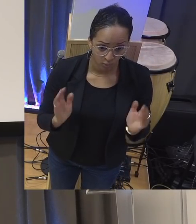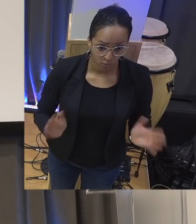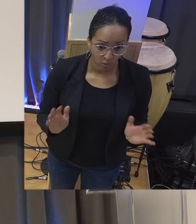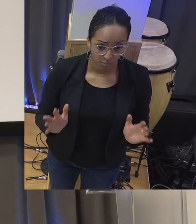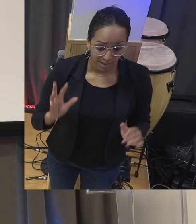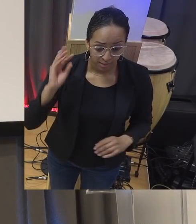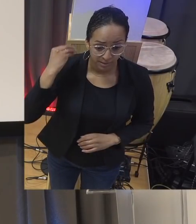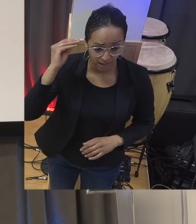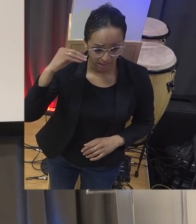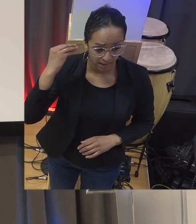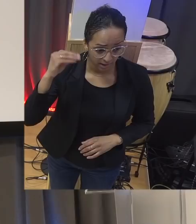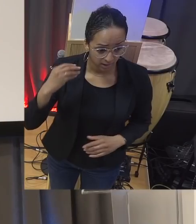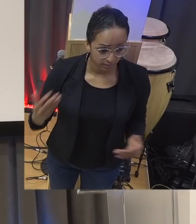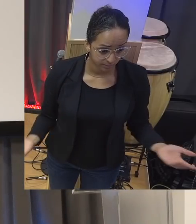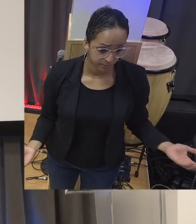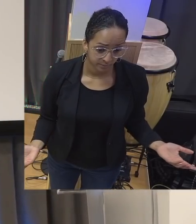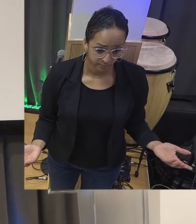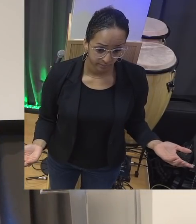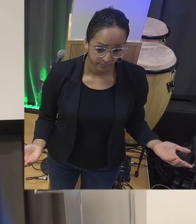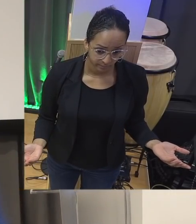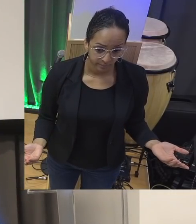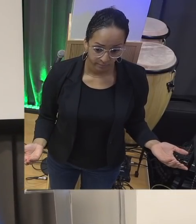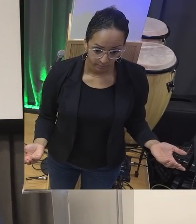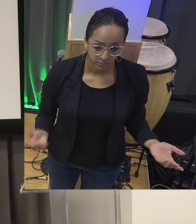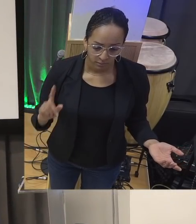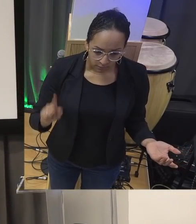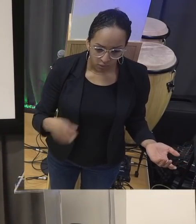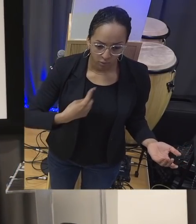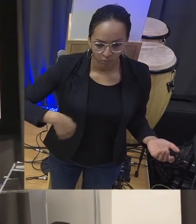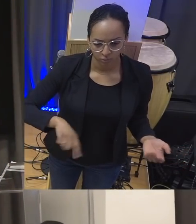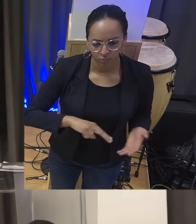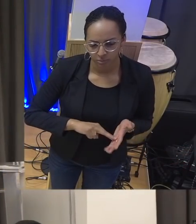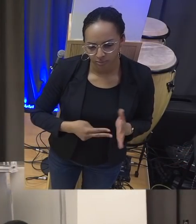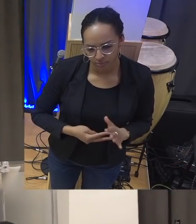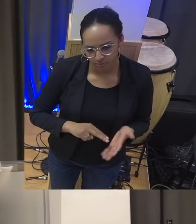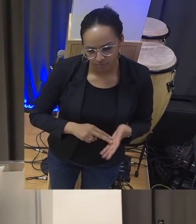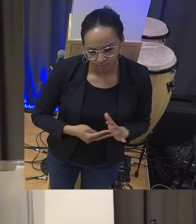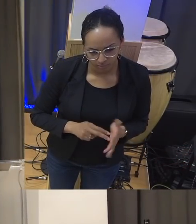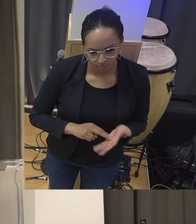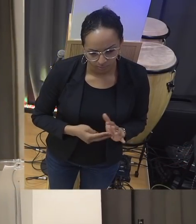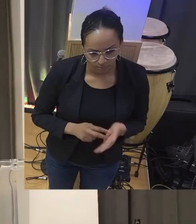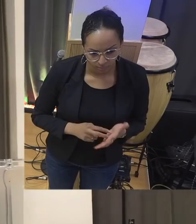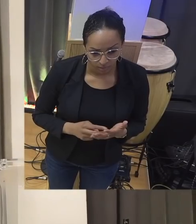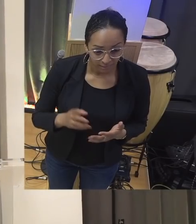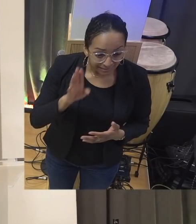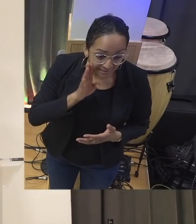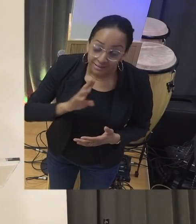Donc il faut être prudent. Que le Seigneur vraiment nous aide à comprendre, à réaliser